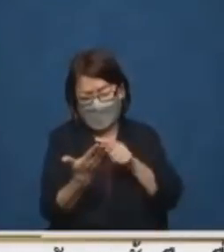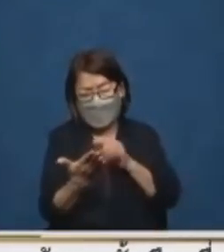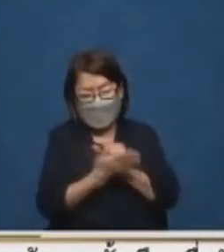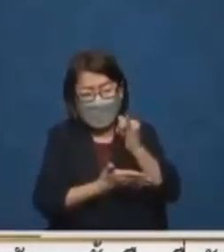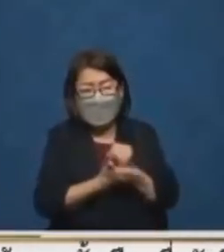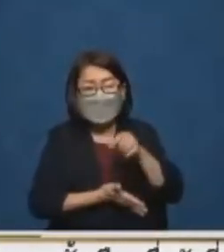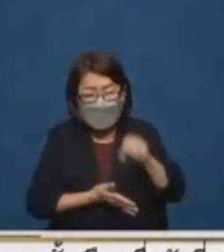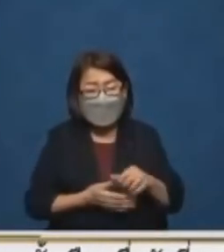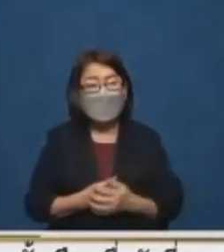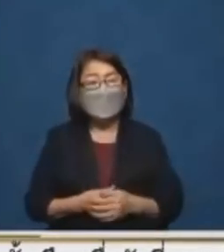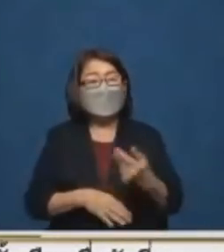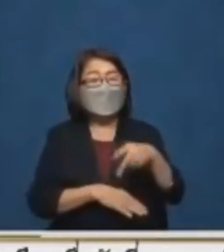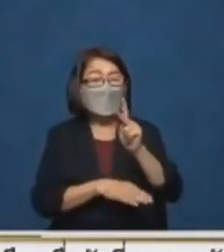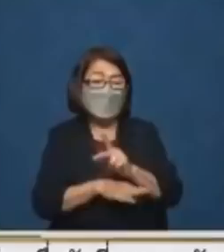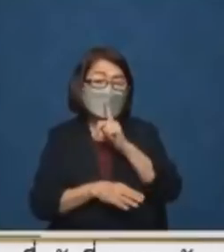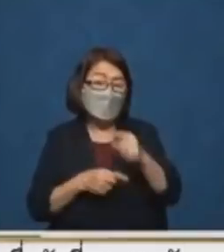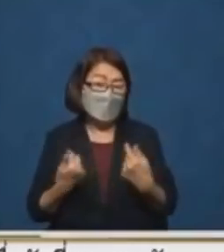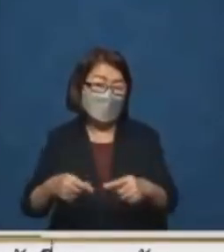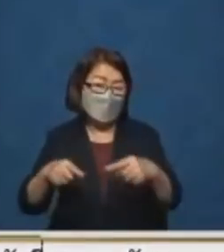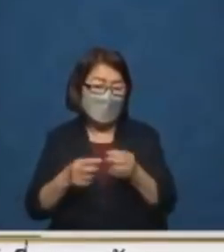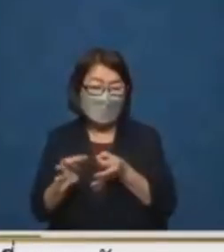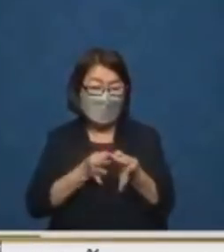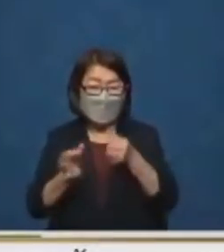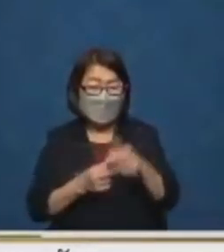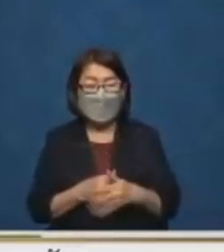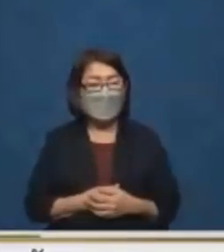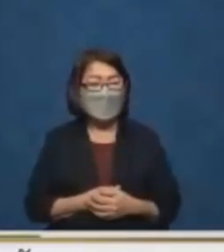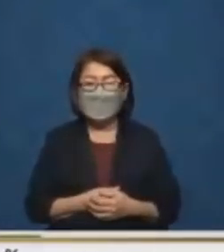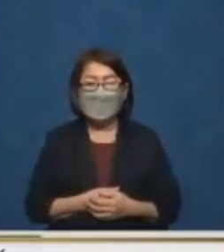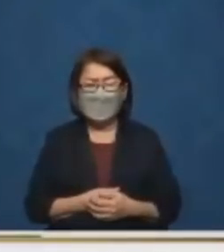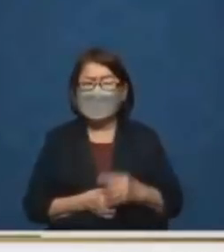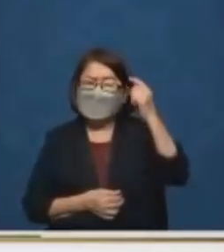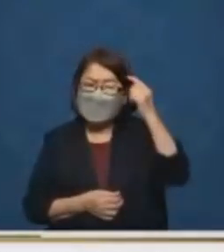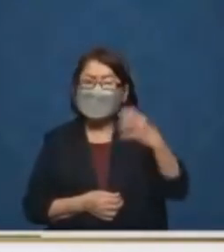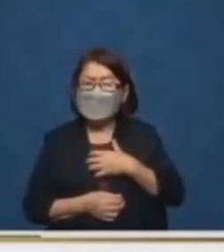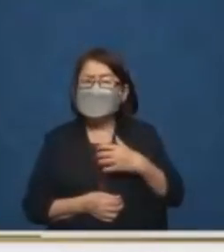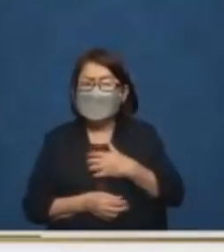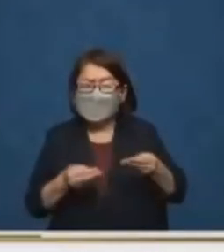้าวันนี้ชียแงไม่ได้ผมวทงตั้งใจโกงนะครั ท่ Oliver B.